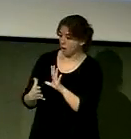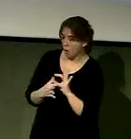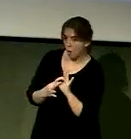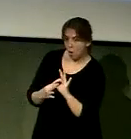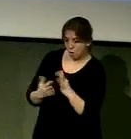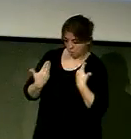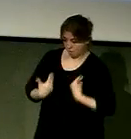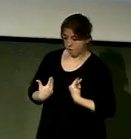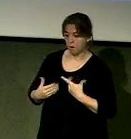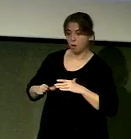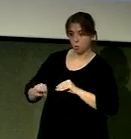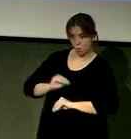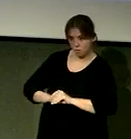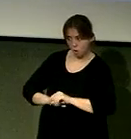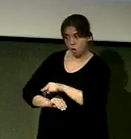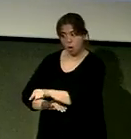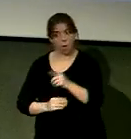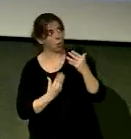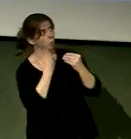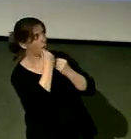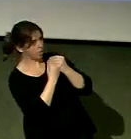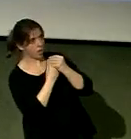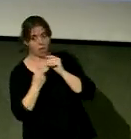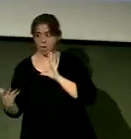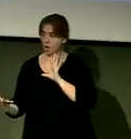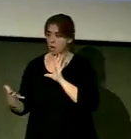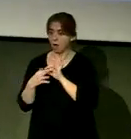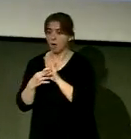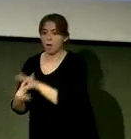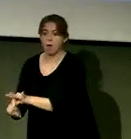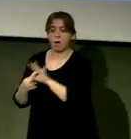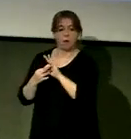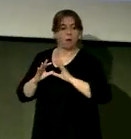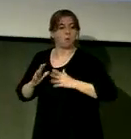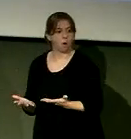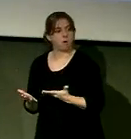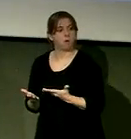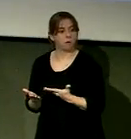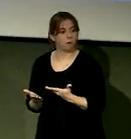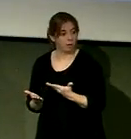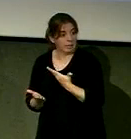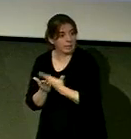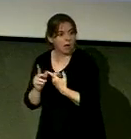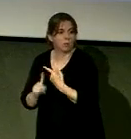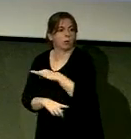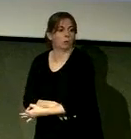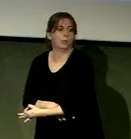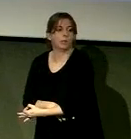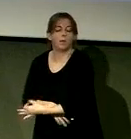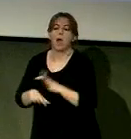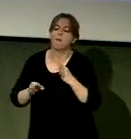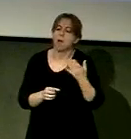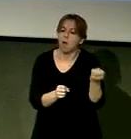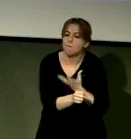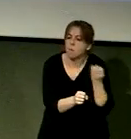le soignant et le soigné. Puisque finalement, c'est à ça qu'on aboutit finalement. Et que les questions d'information, de